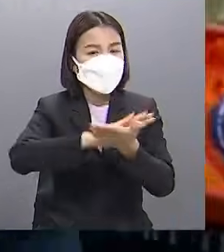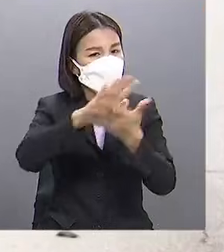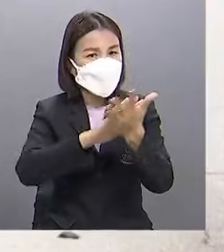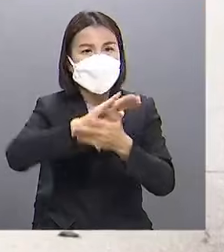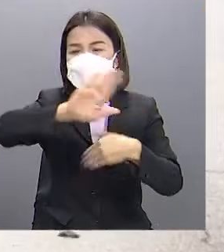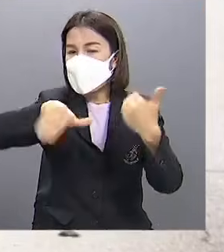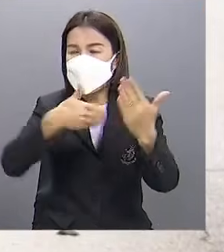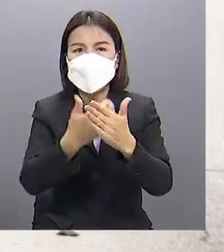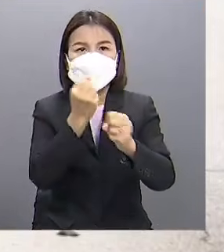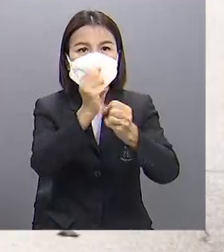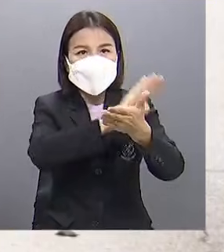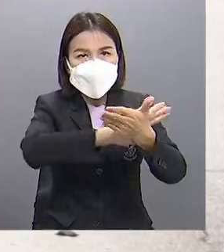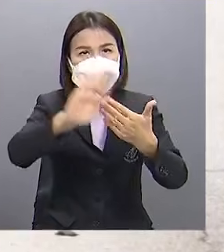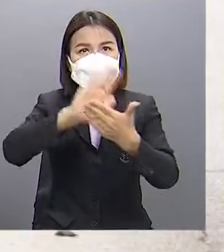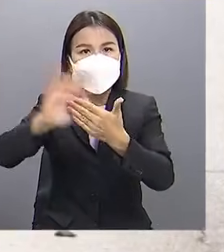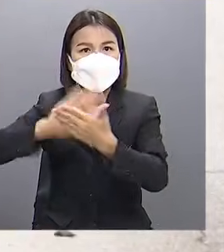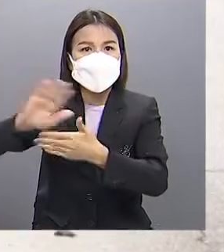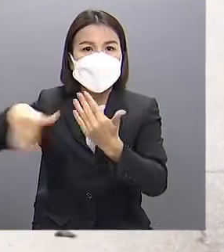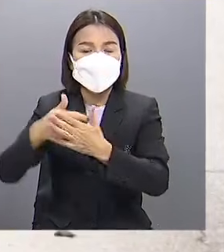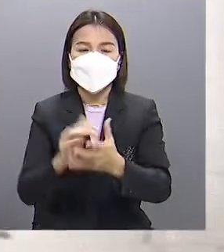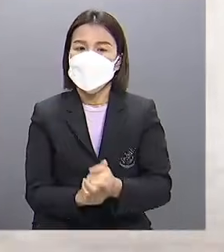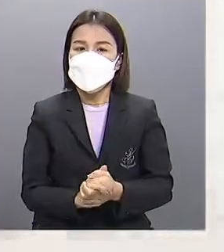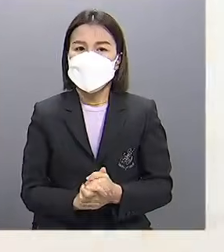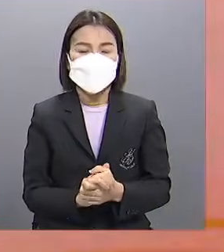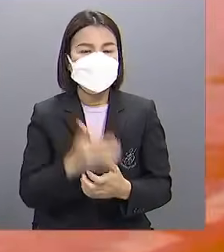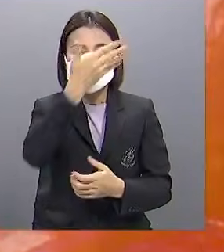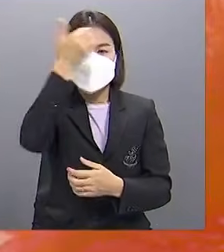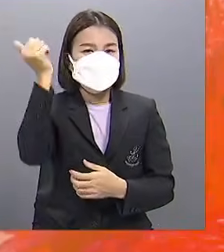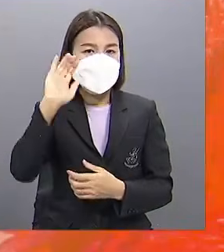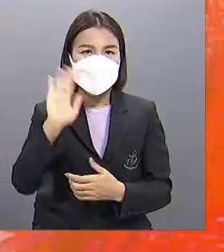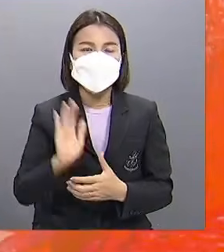ครับผมเราจะไม่ประมาทเรื่องโควิดด้วยครับผม